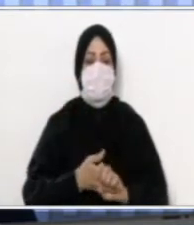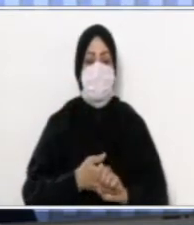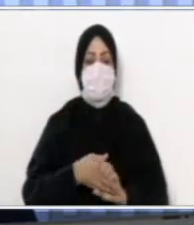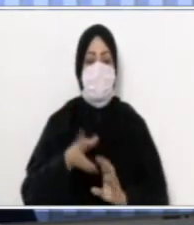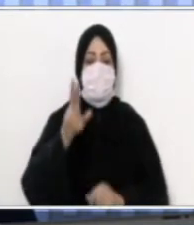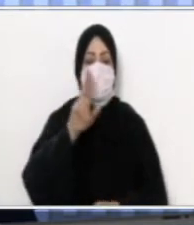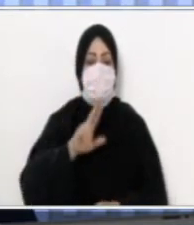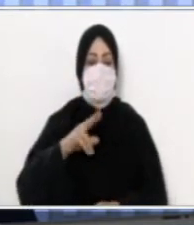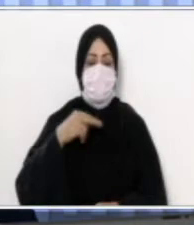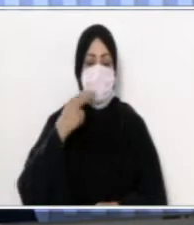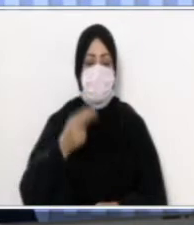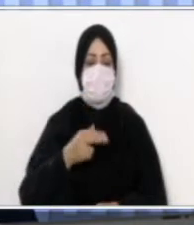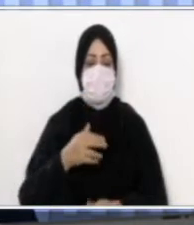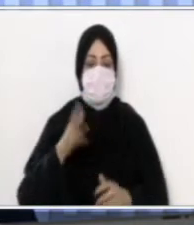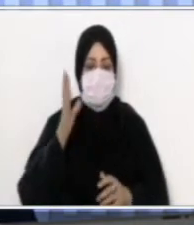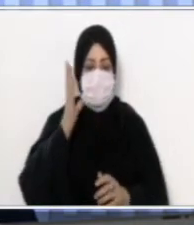كنت